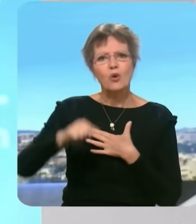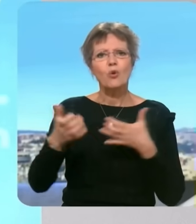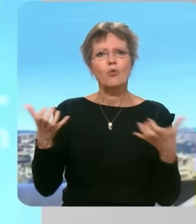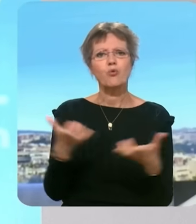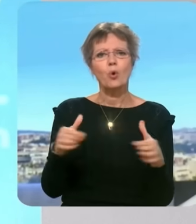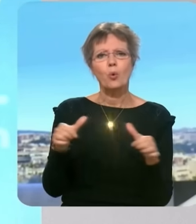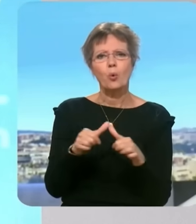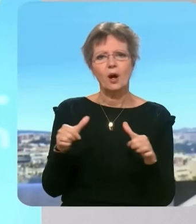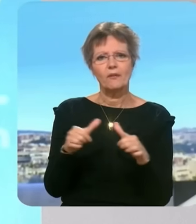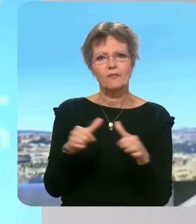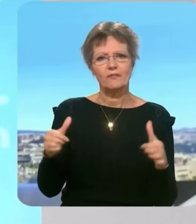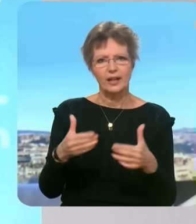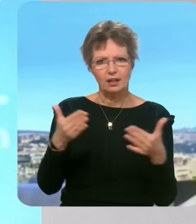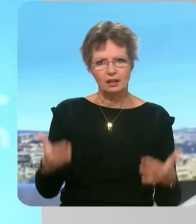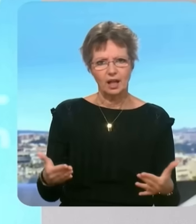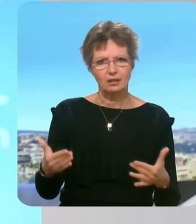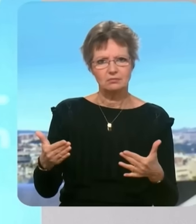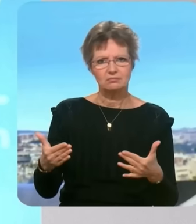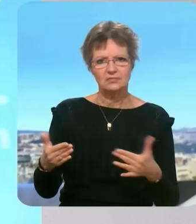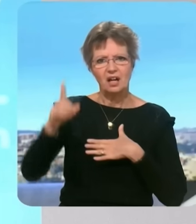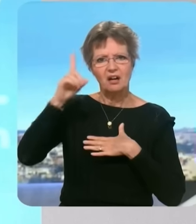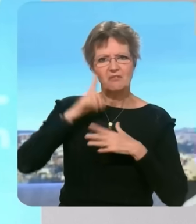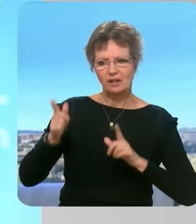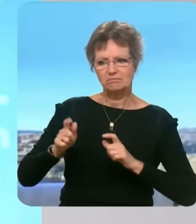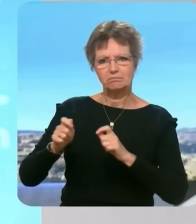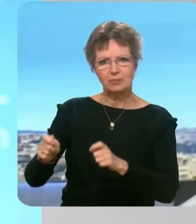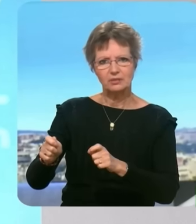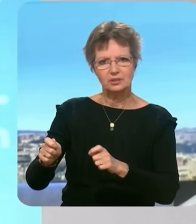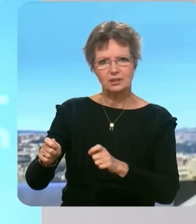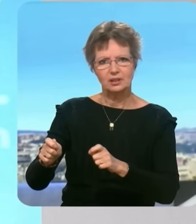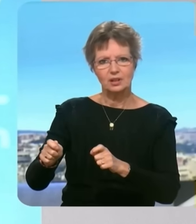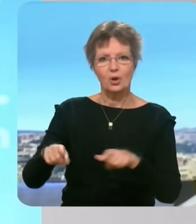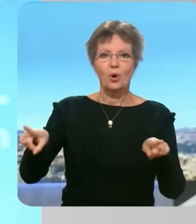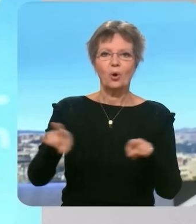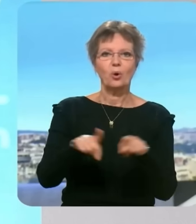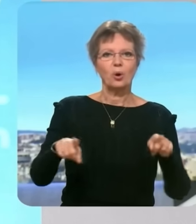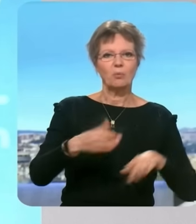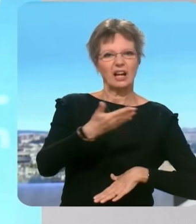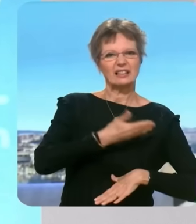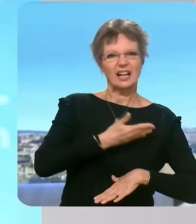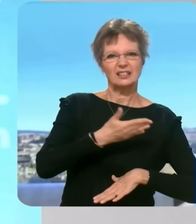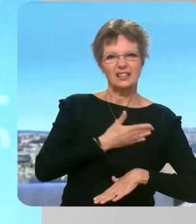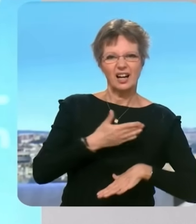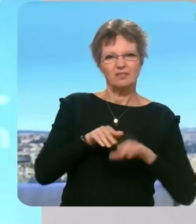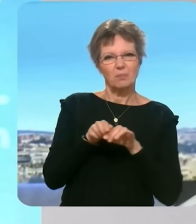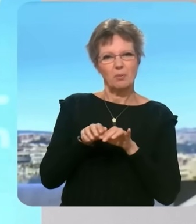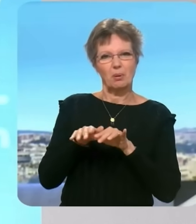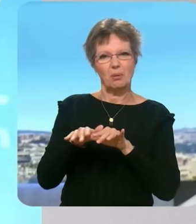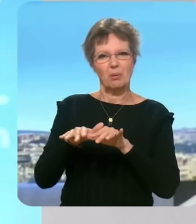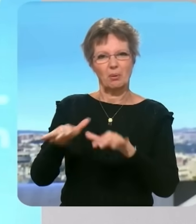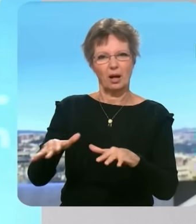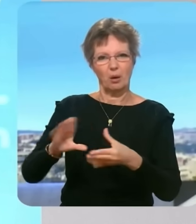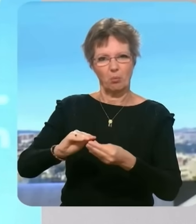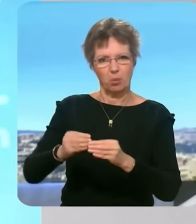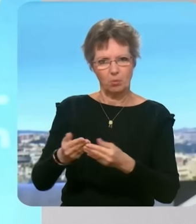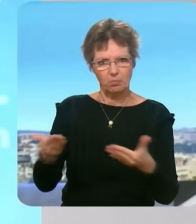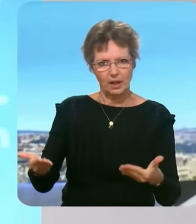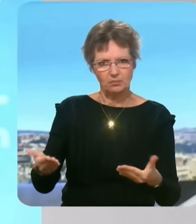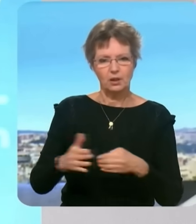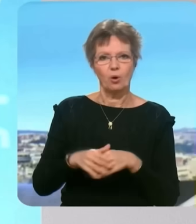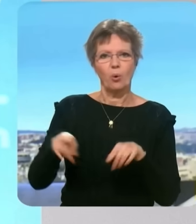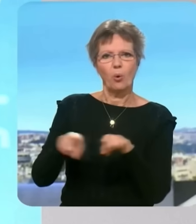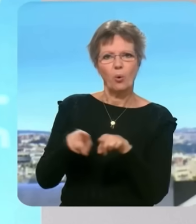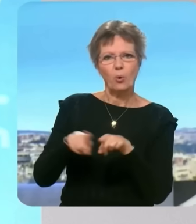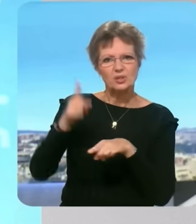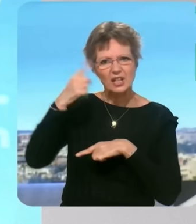importer sur le sol français à travers sa présence un conflit étranger sur le sol français, de vouloir cristalliser des oppositions communautaires,